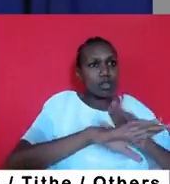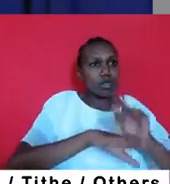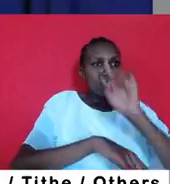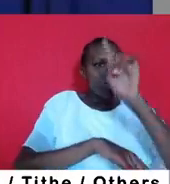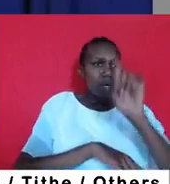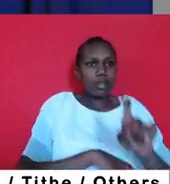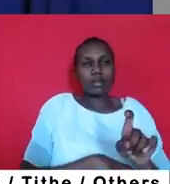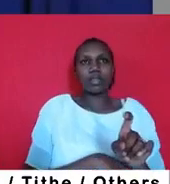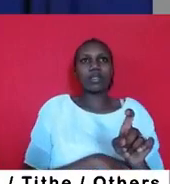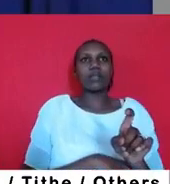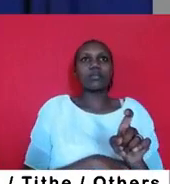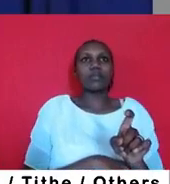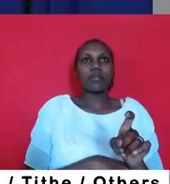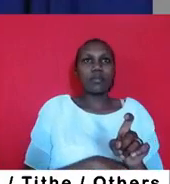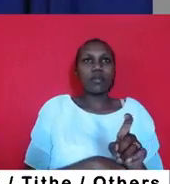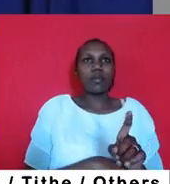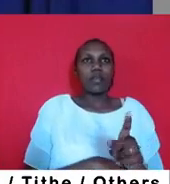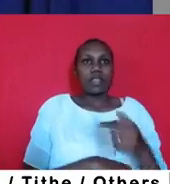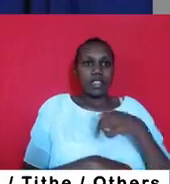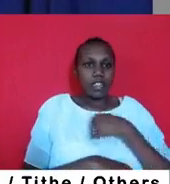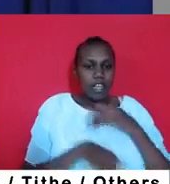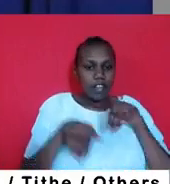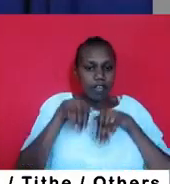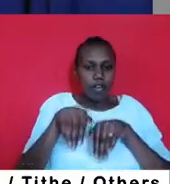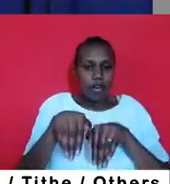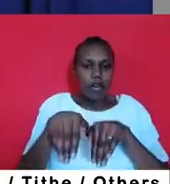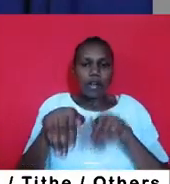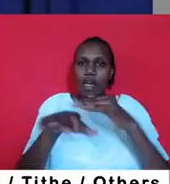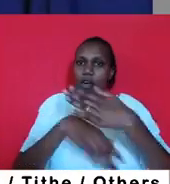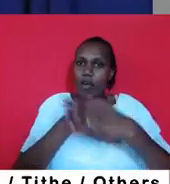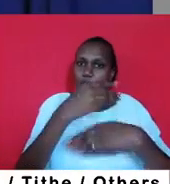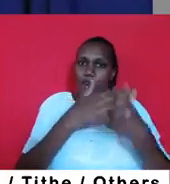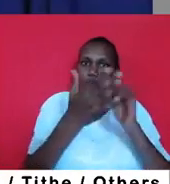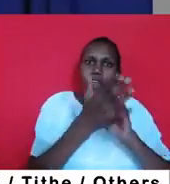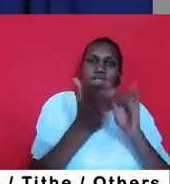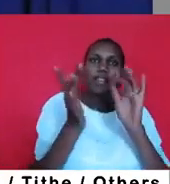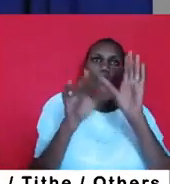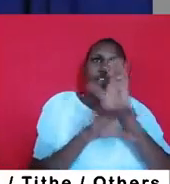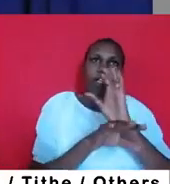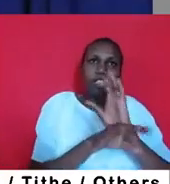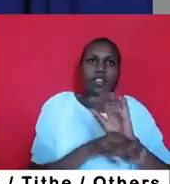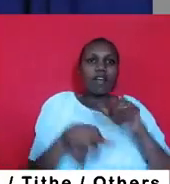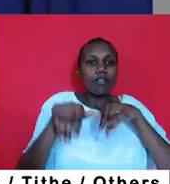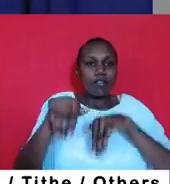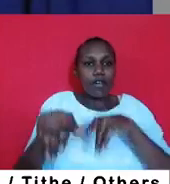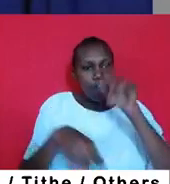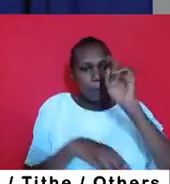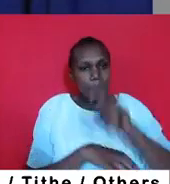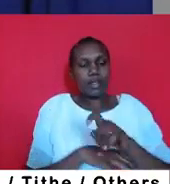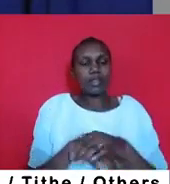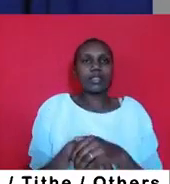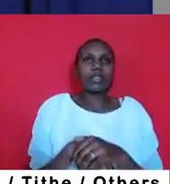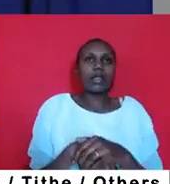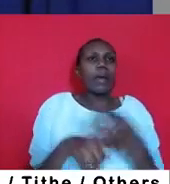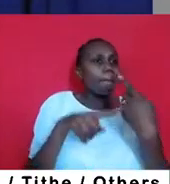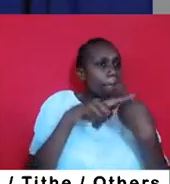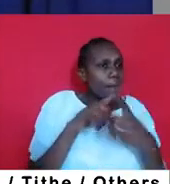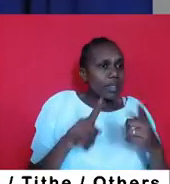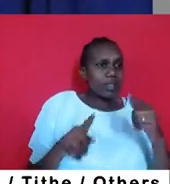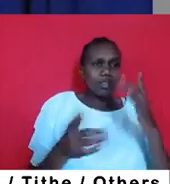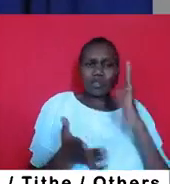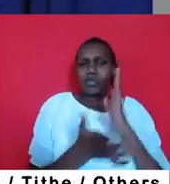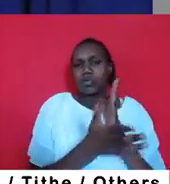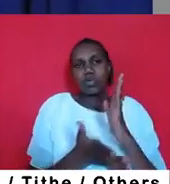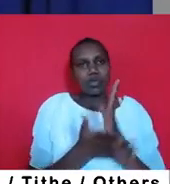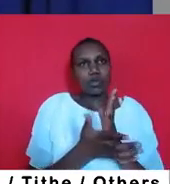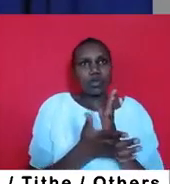kujiuliza, mimi nimefuata yale yote kanisa tunafaa kufuata, lakini kwa